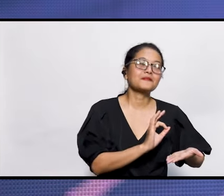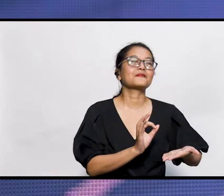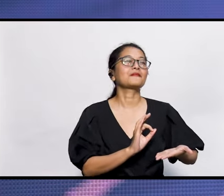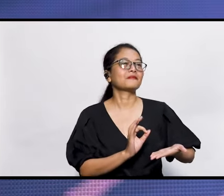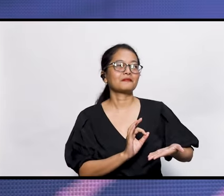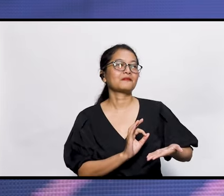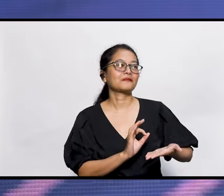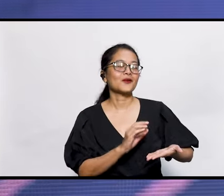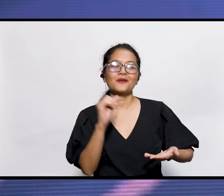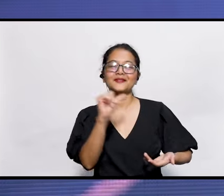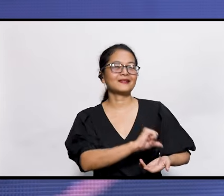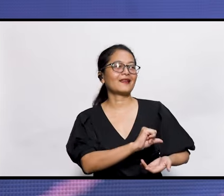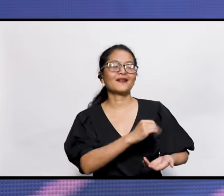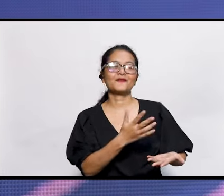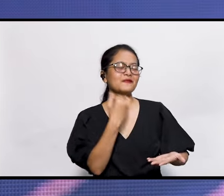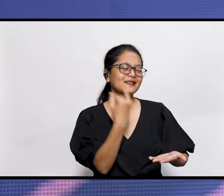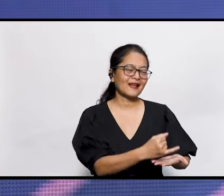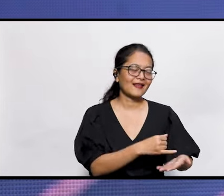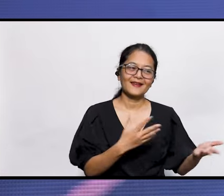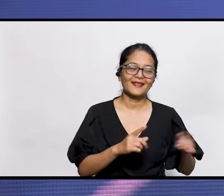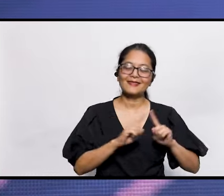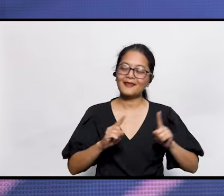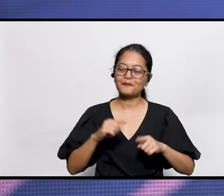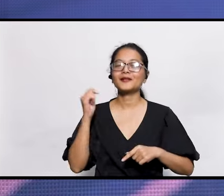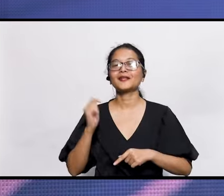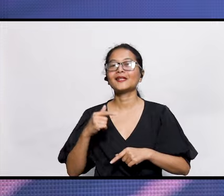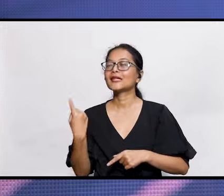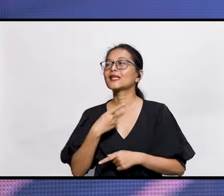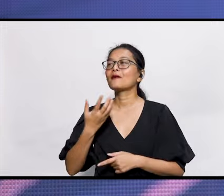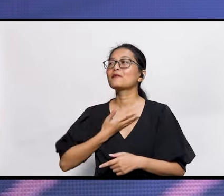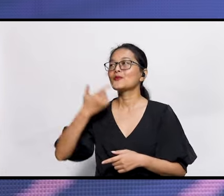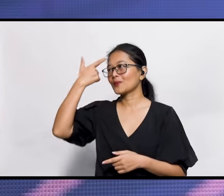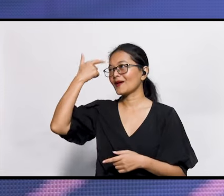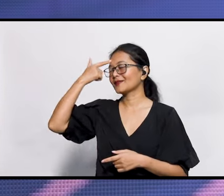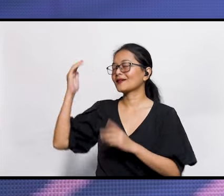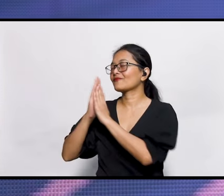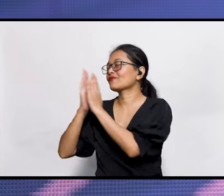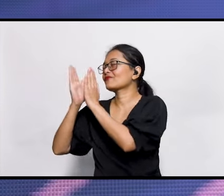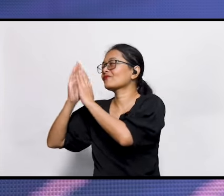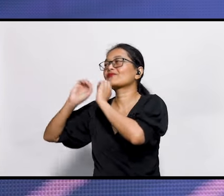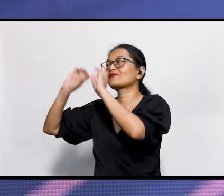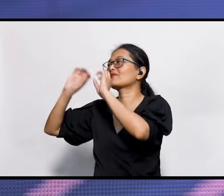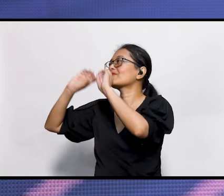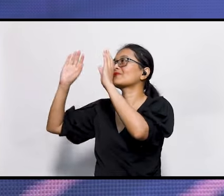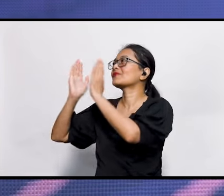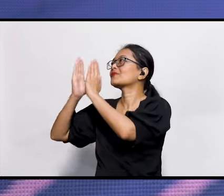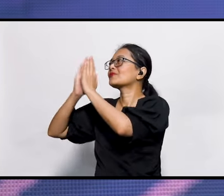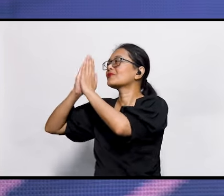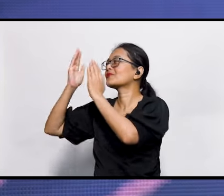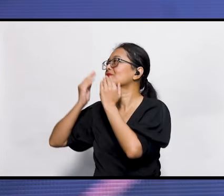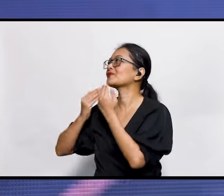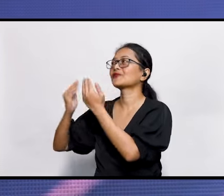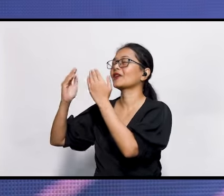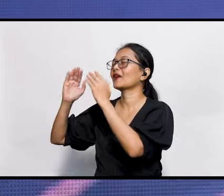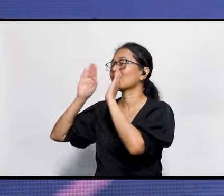adalah makers kita dia adalah pembuat jalan bagi kehidupan anda dan saya yang percaya katakan Amin Come on ber tepuk tangan S menit Bagi